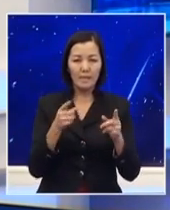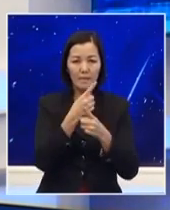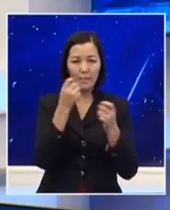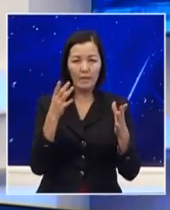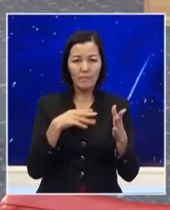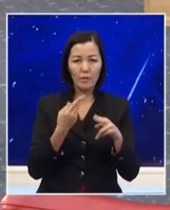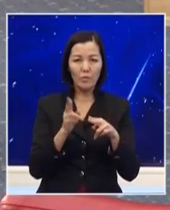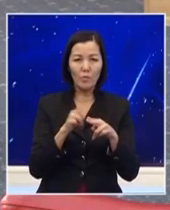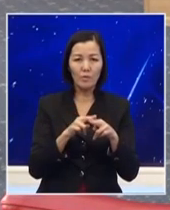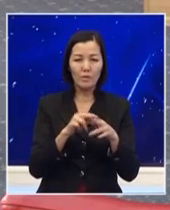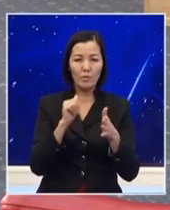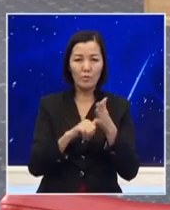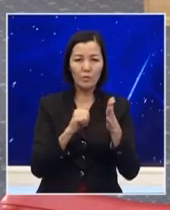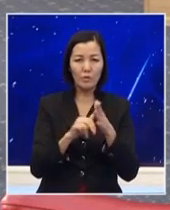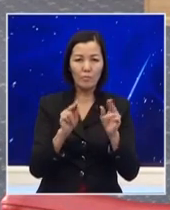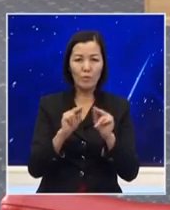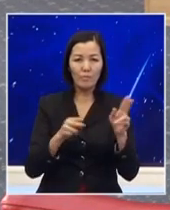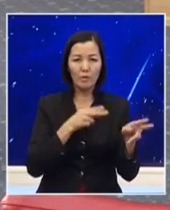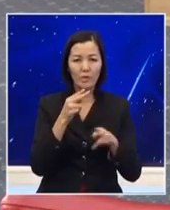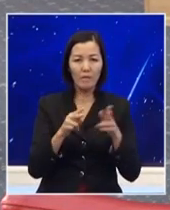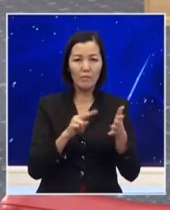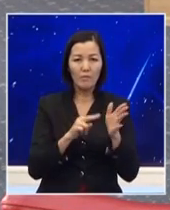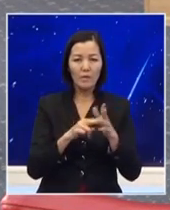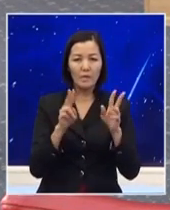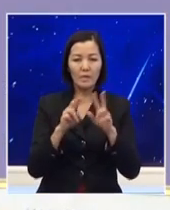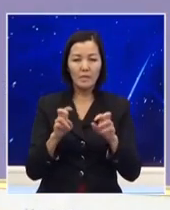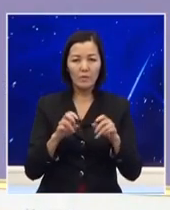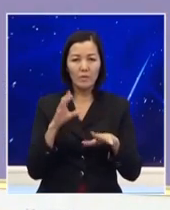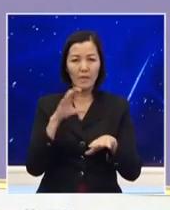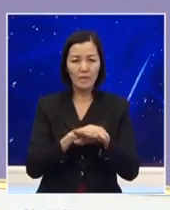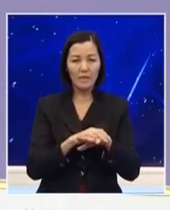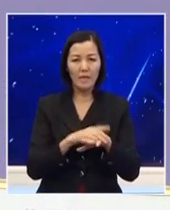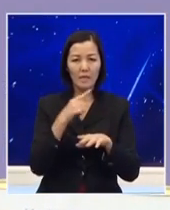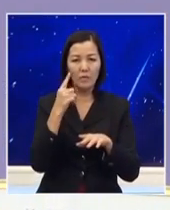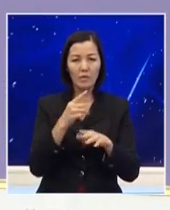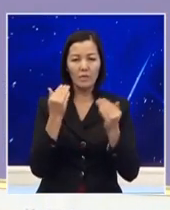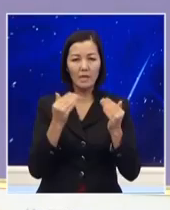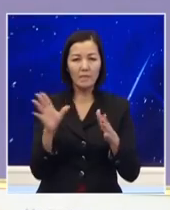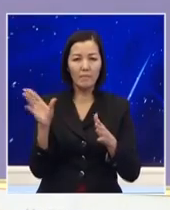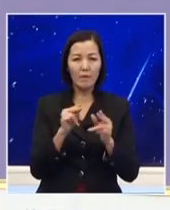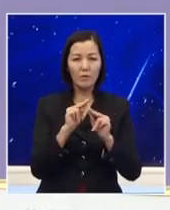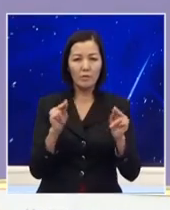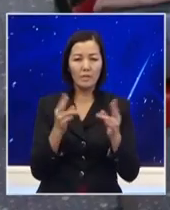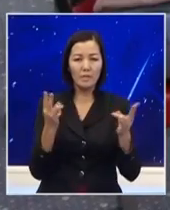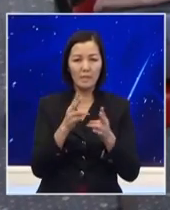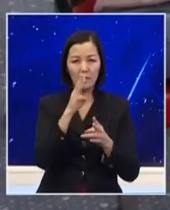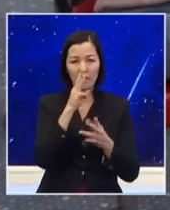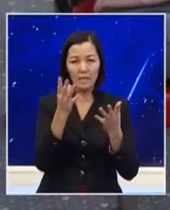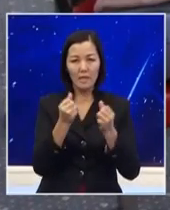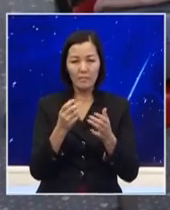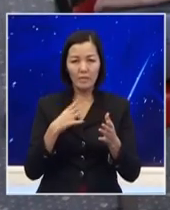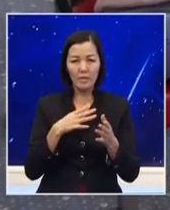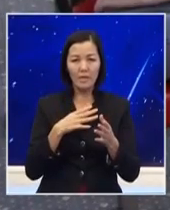осы саладағы олқылықтарды мұғалімдер шағымымен жоспарлы тексеру кезінде анықтаған. Айтуларынша, қазір барлық ұстаз